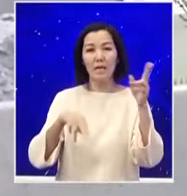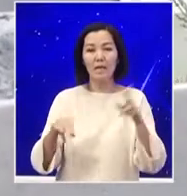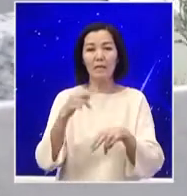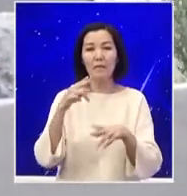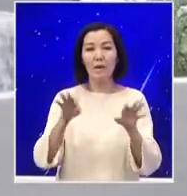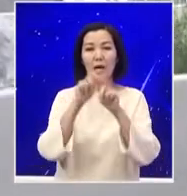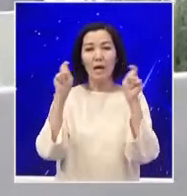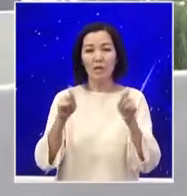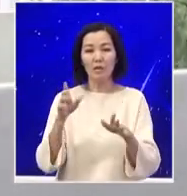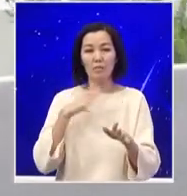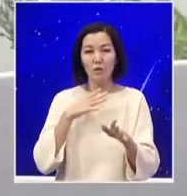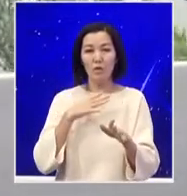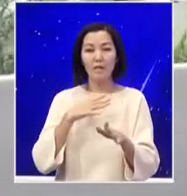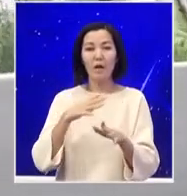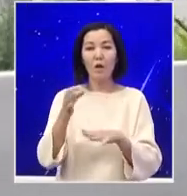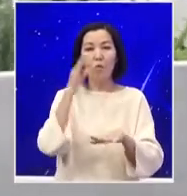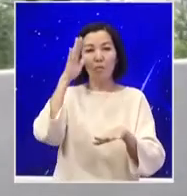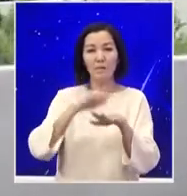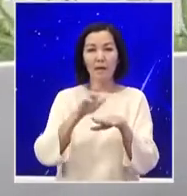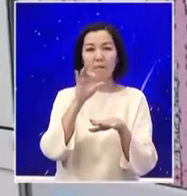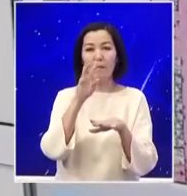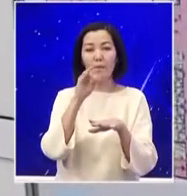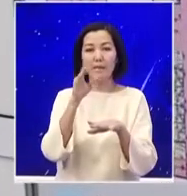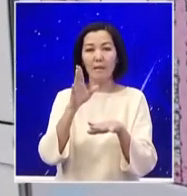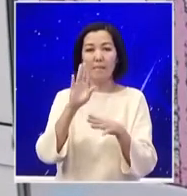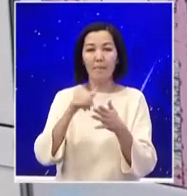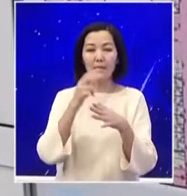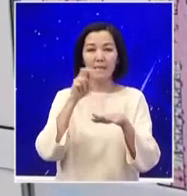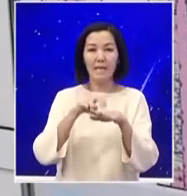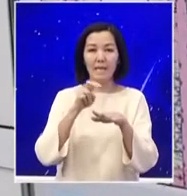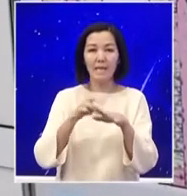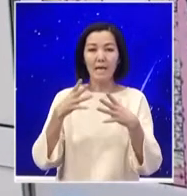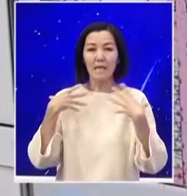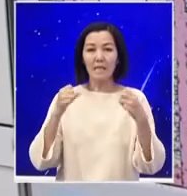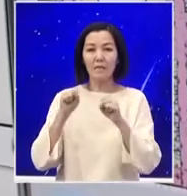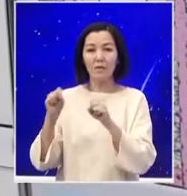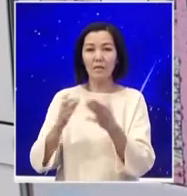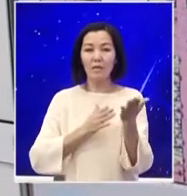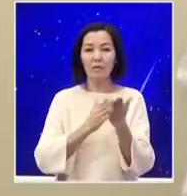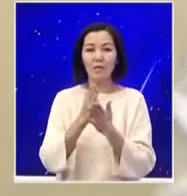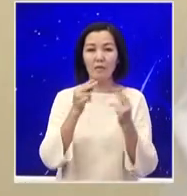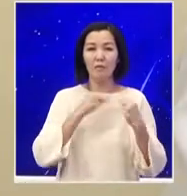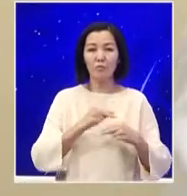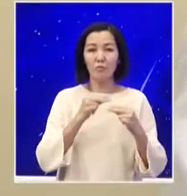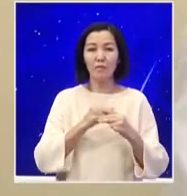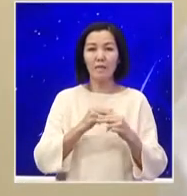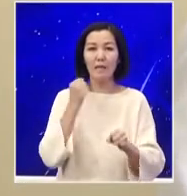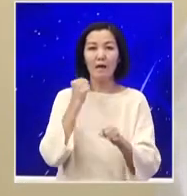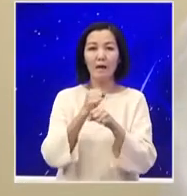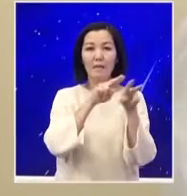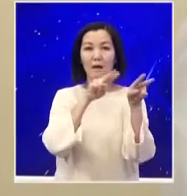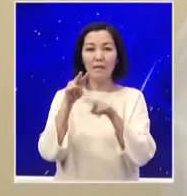те үлгерген. Сәйкесінше Амандық Аббасұлы облыстың бас дәрігеріне денсаулық сақтау саласындағы жұмыстарды қатаң